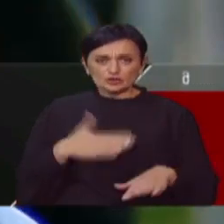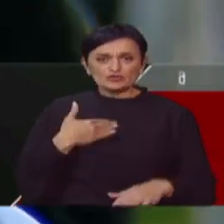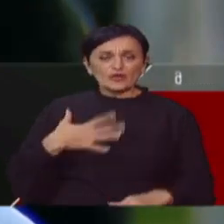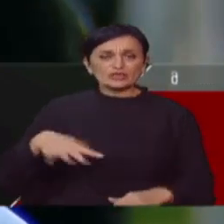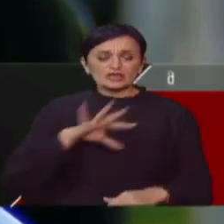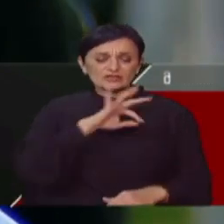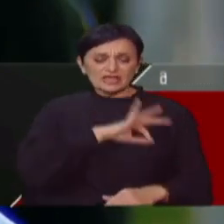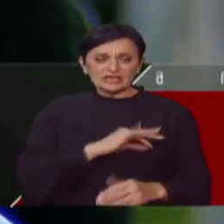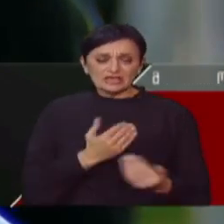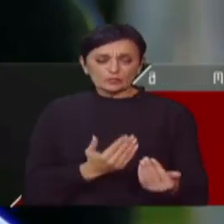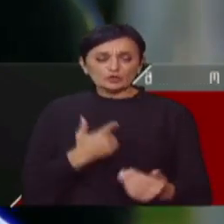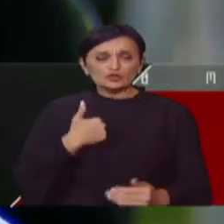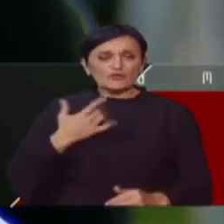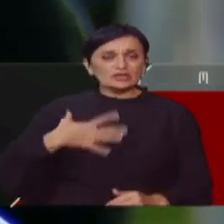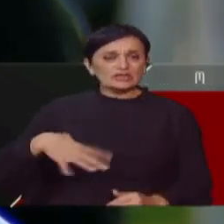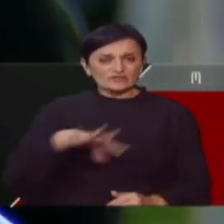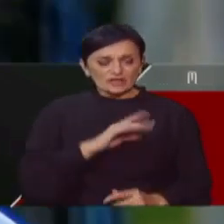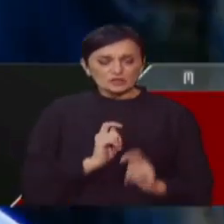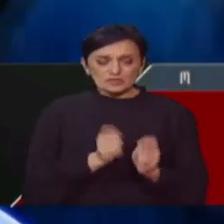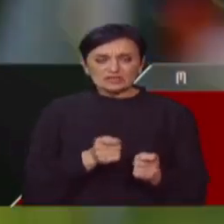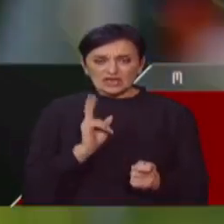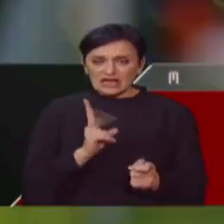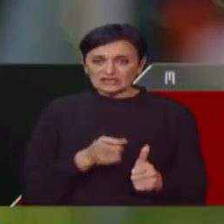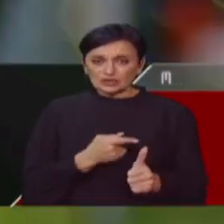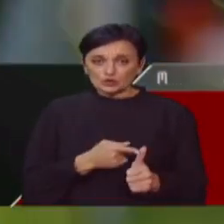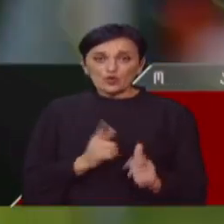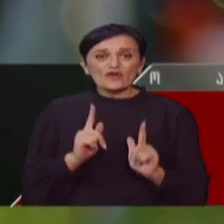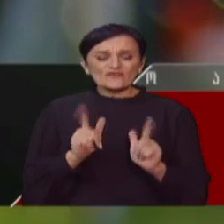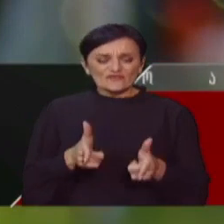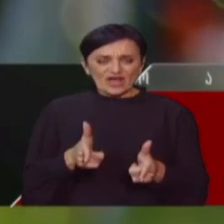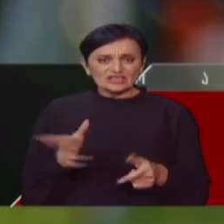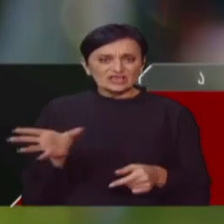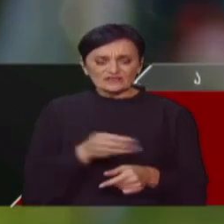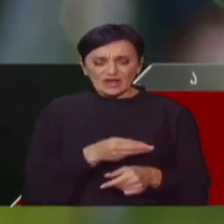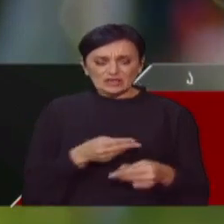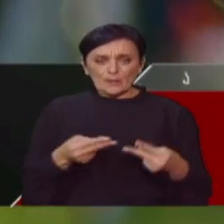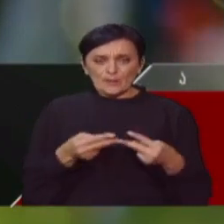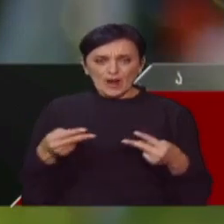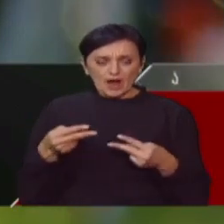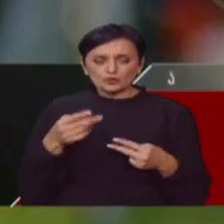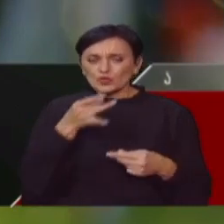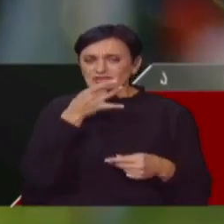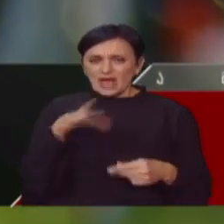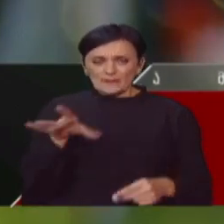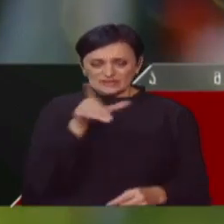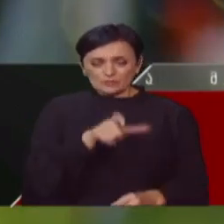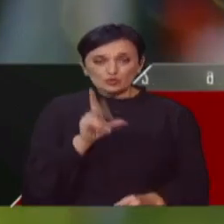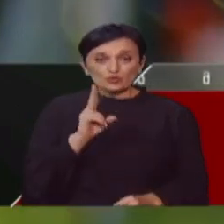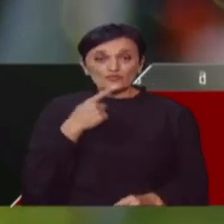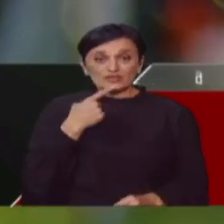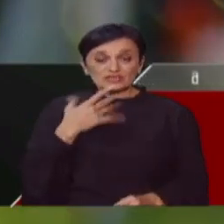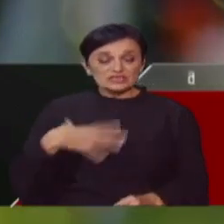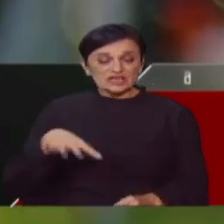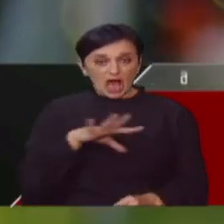ქვეყნის სასარგებლოდ და ჩვენს ქვეყანას მიენიჭება კანდიდატის სტატუსი. ვეთანხმები ყველა პარტნიორს და ნებისმიერ ადამიანს, რომელიც იტყვის, რომ